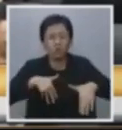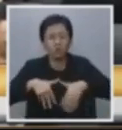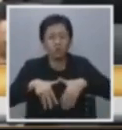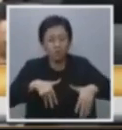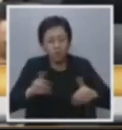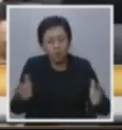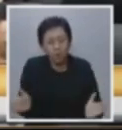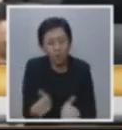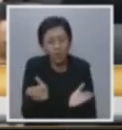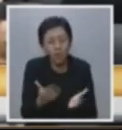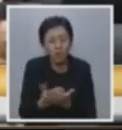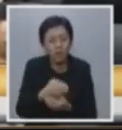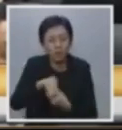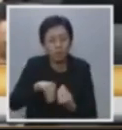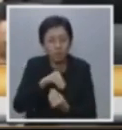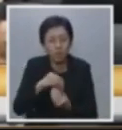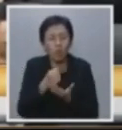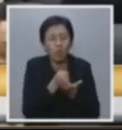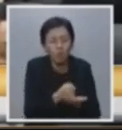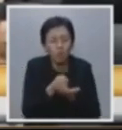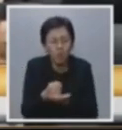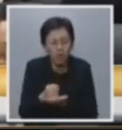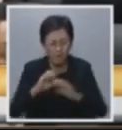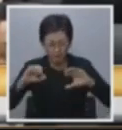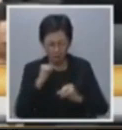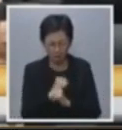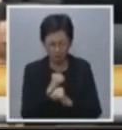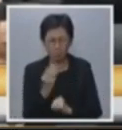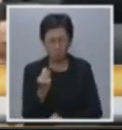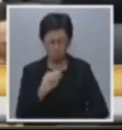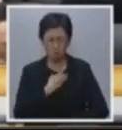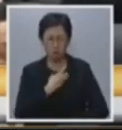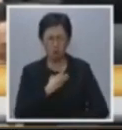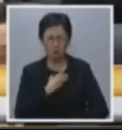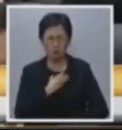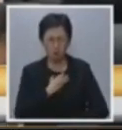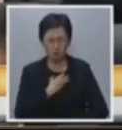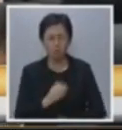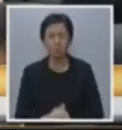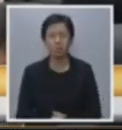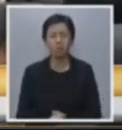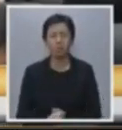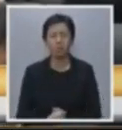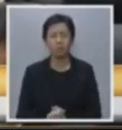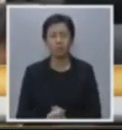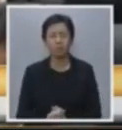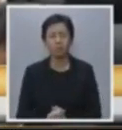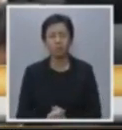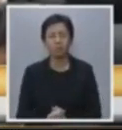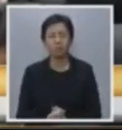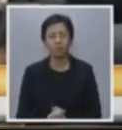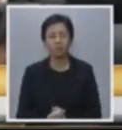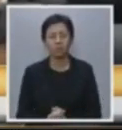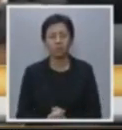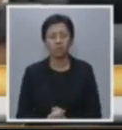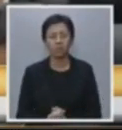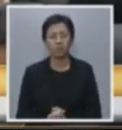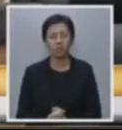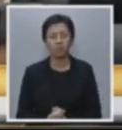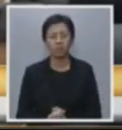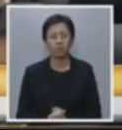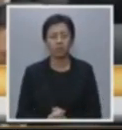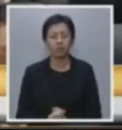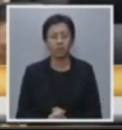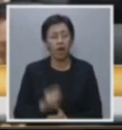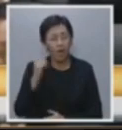การกระตุ้นเศรษฐกิจให้มากที่สุดเท่าที่รัฐบาลสามารถที่จะทำได้ท่านประธานครับเขาว่ากันว่าถ้าจะรู้จักคน